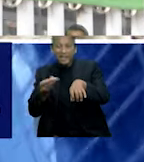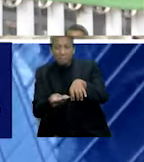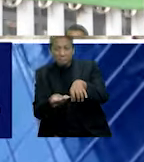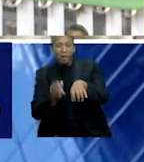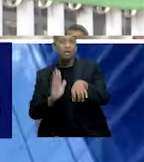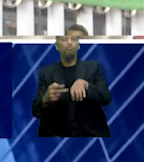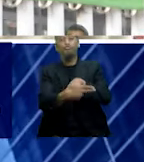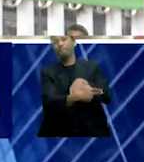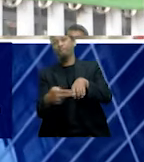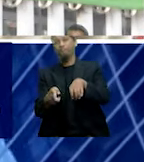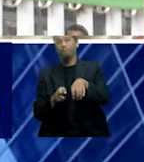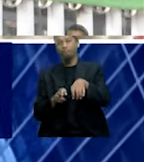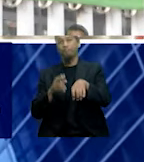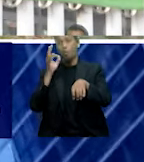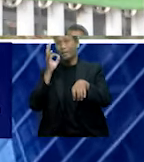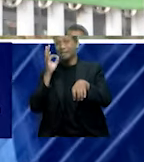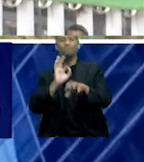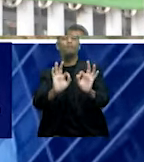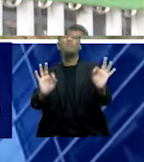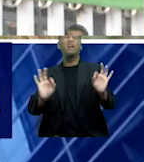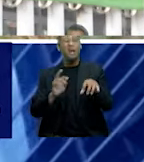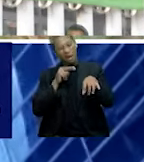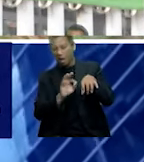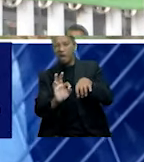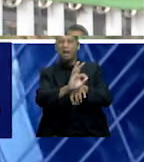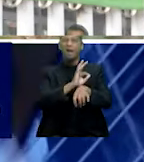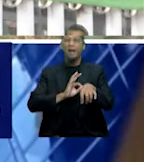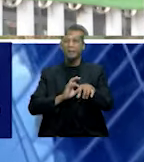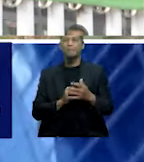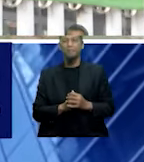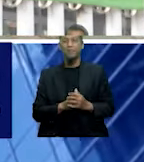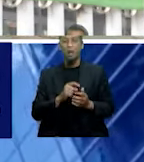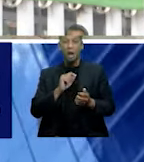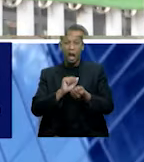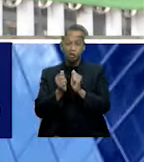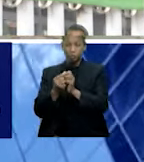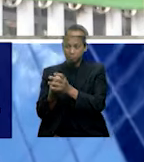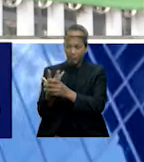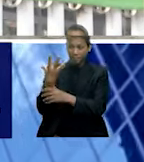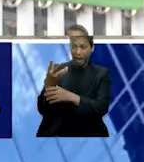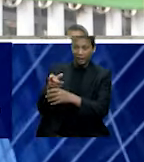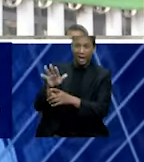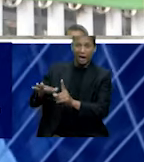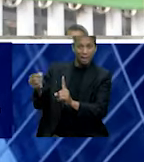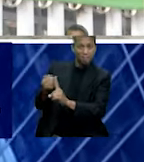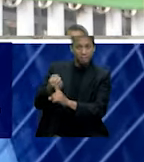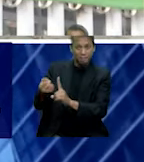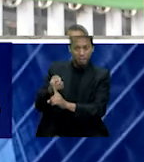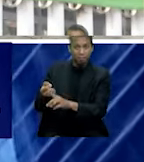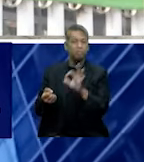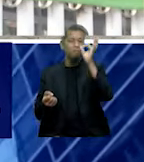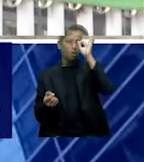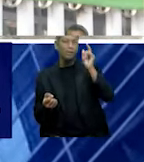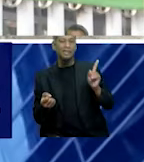yang diberikan oleh pihak kepolisian. Dan pemirsa, terkait dengan perkembangan kasus penganiayaan balita ini, polisi telah melakukan gelar